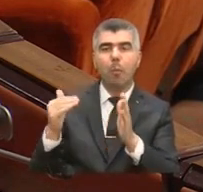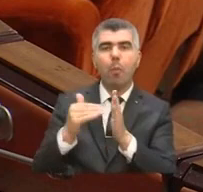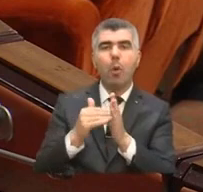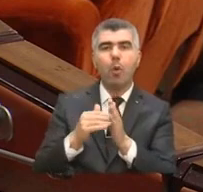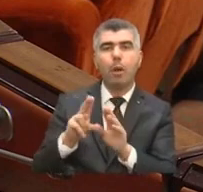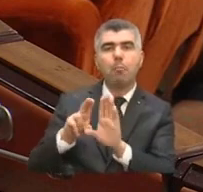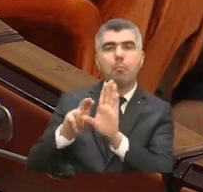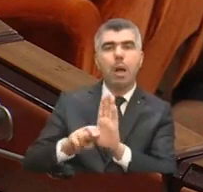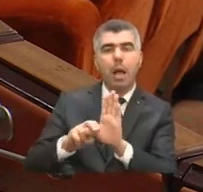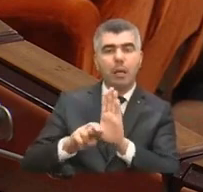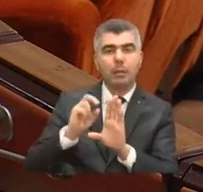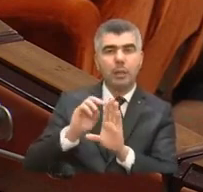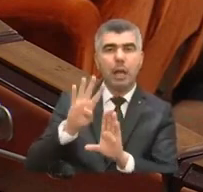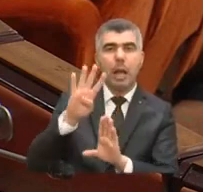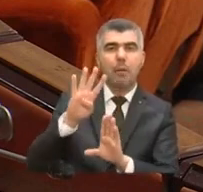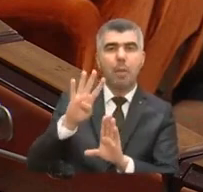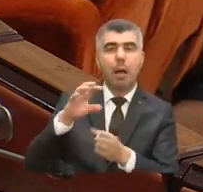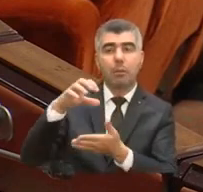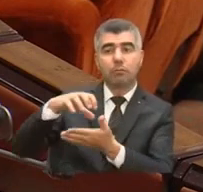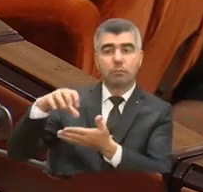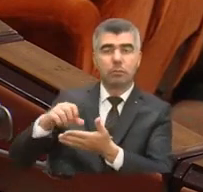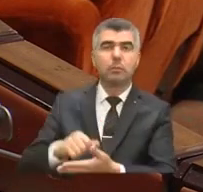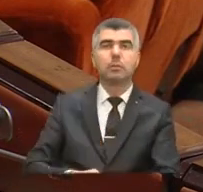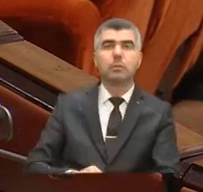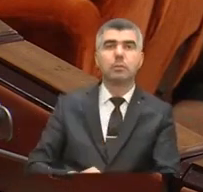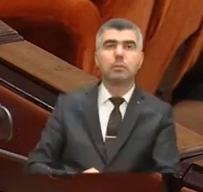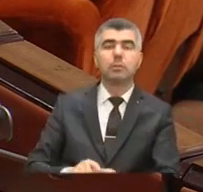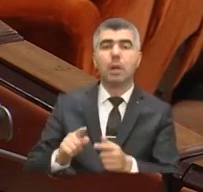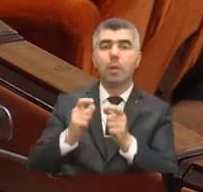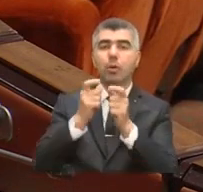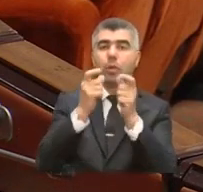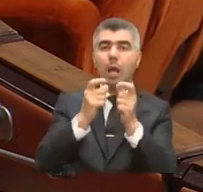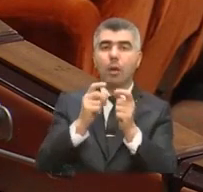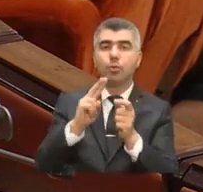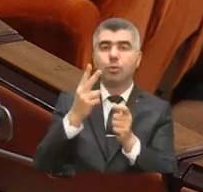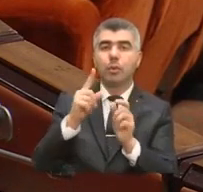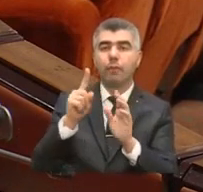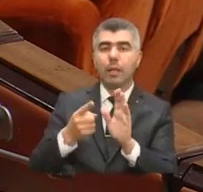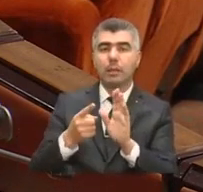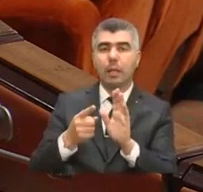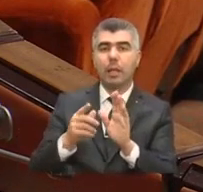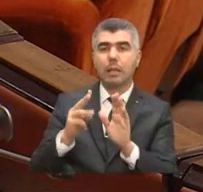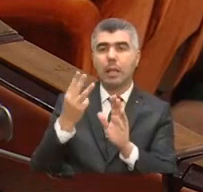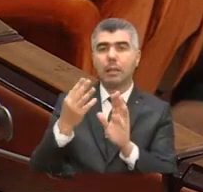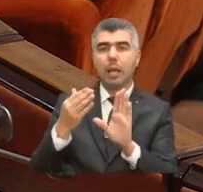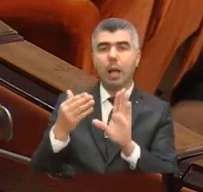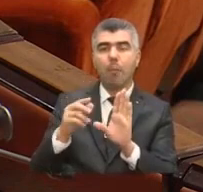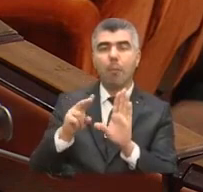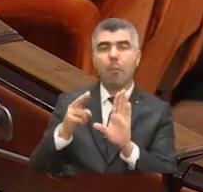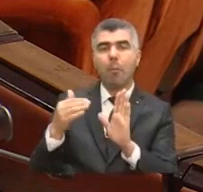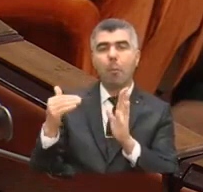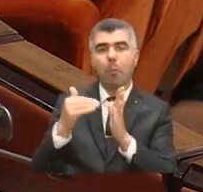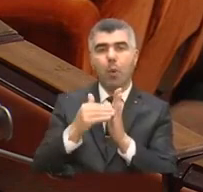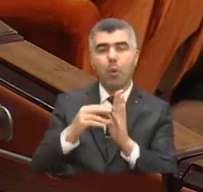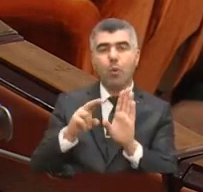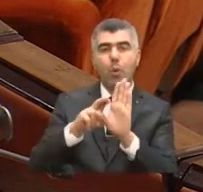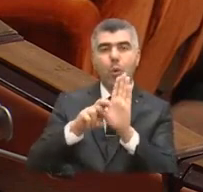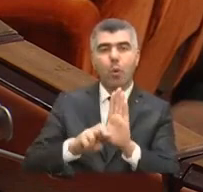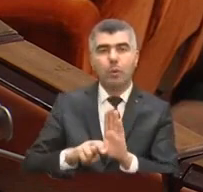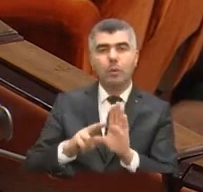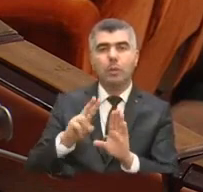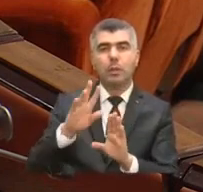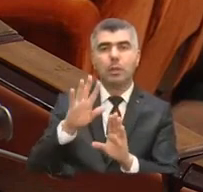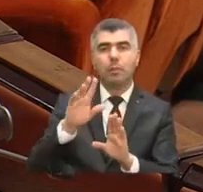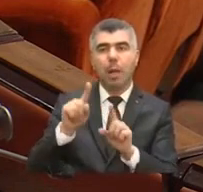90 وجهة بأربع قارات، وغادي توفر الشركة 2.3 مليون مقعد موزعة على الوجهات الأوروبية ب 900 رحلة في